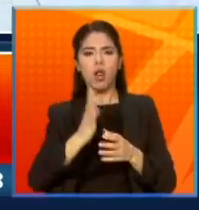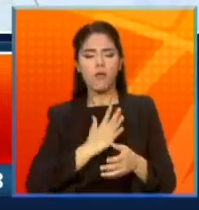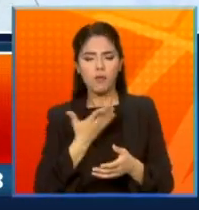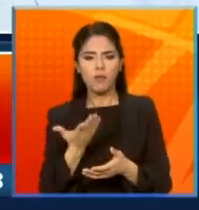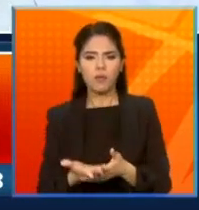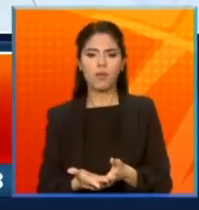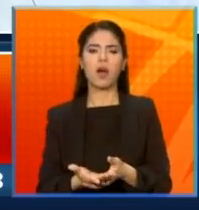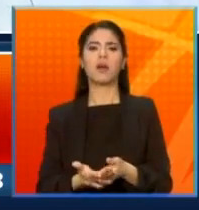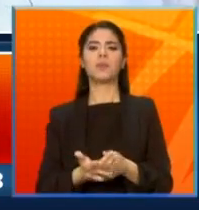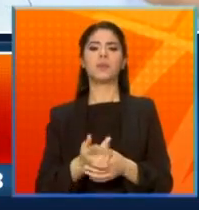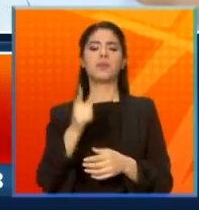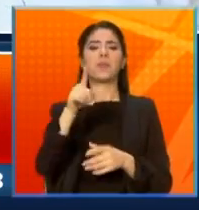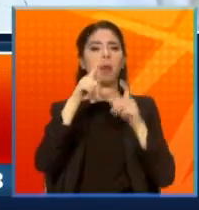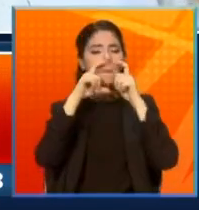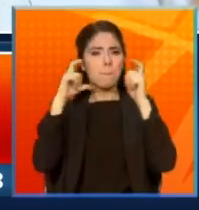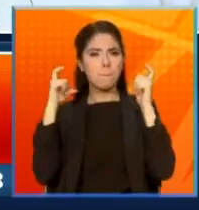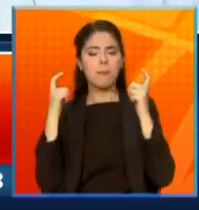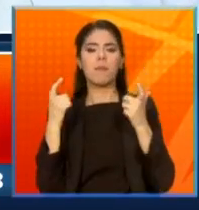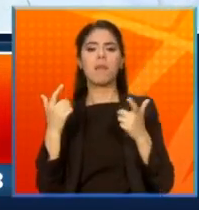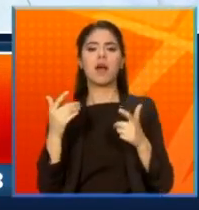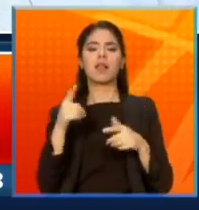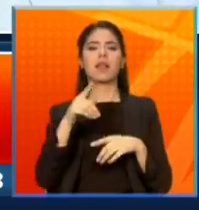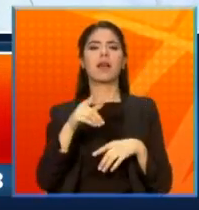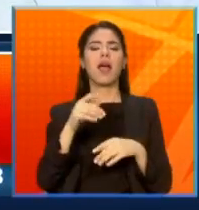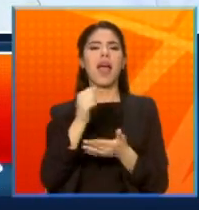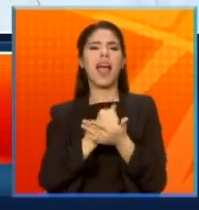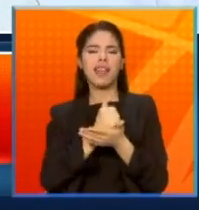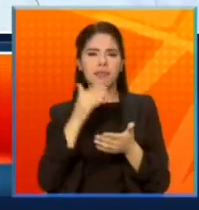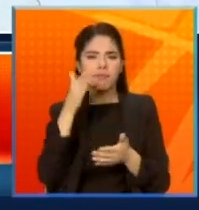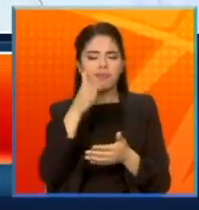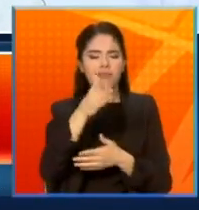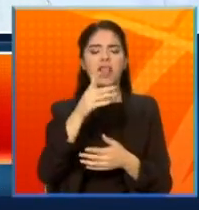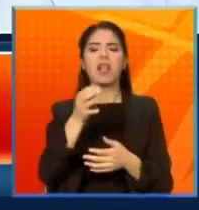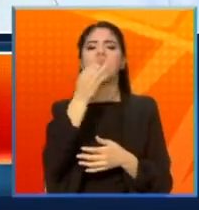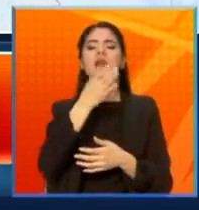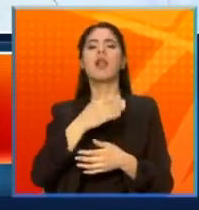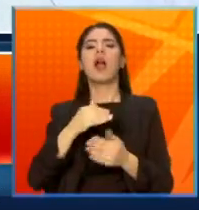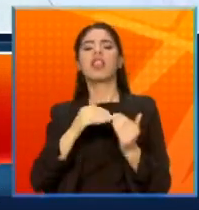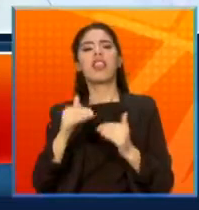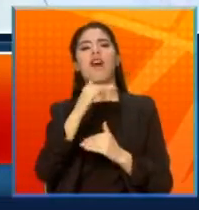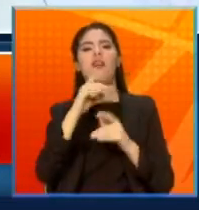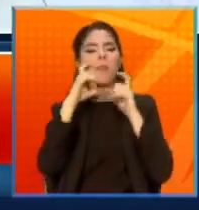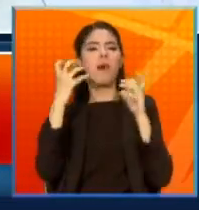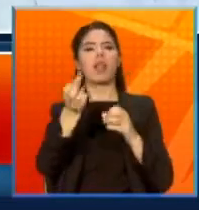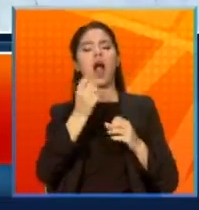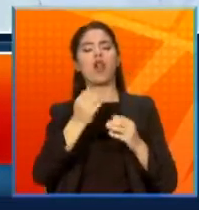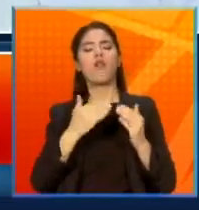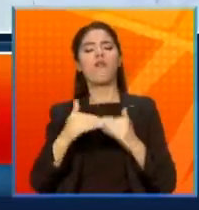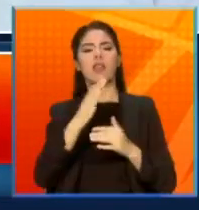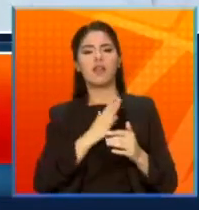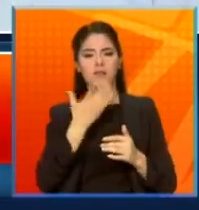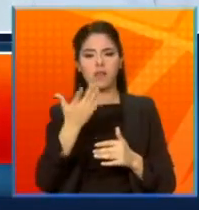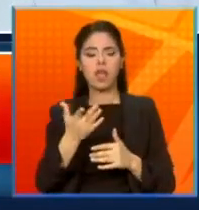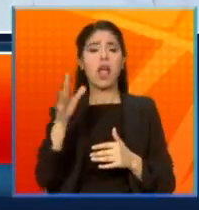Yani eczaneye maske talebiyle giren sayısı normal ilaç soranların sayısına daha çok olmaya başladı.